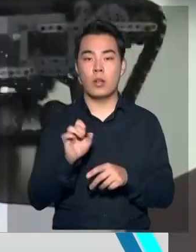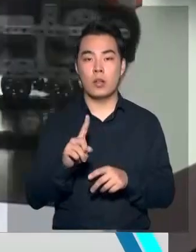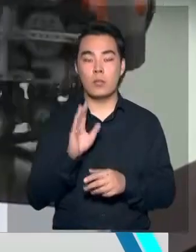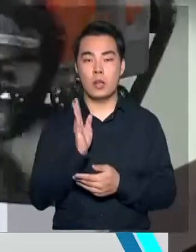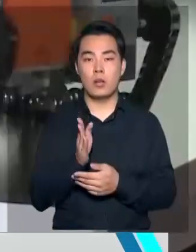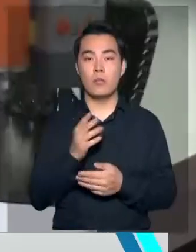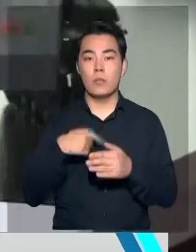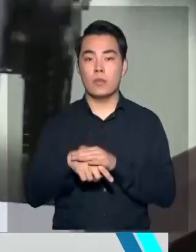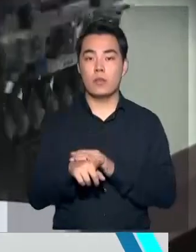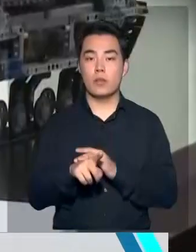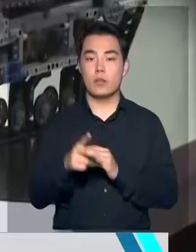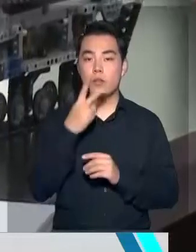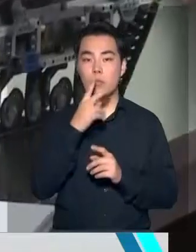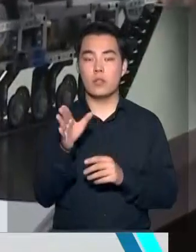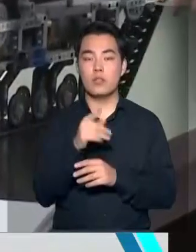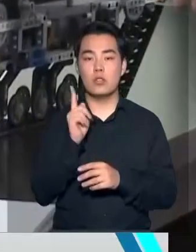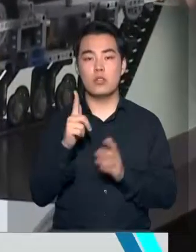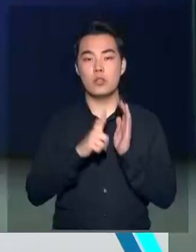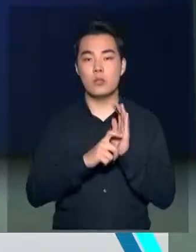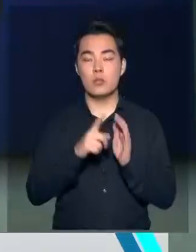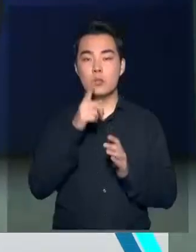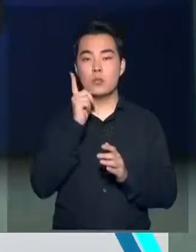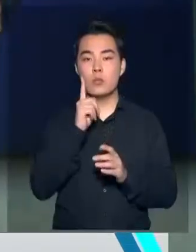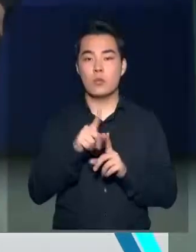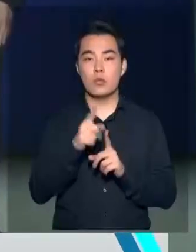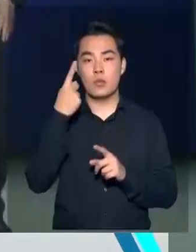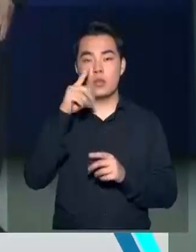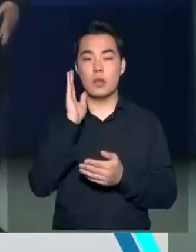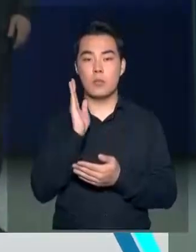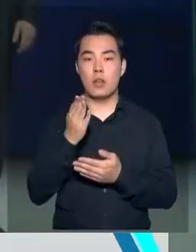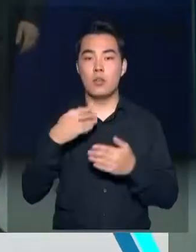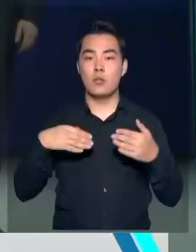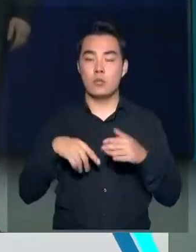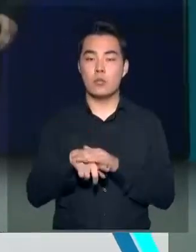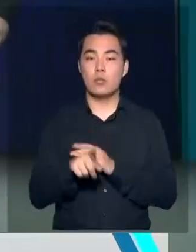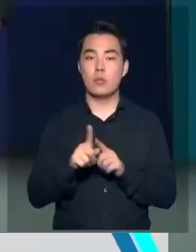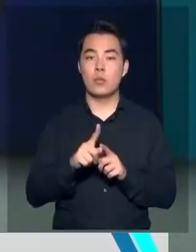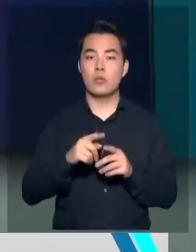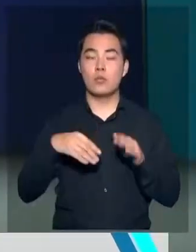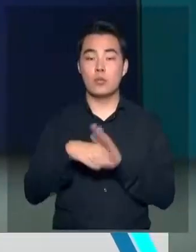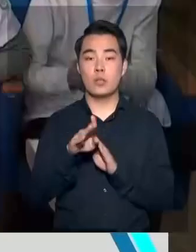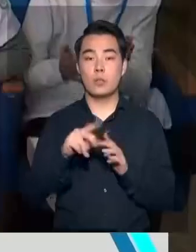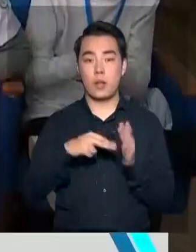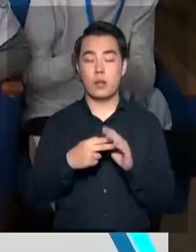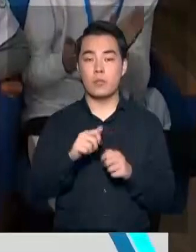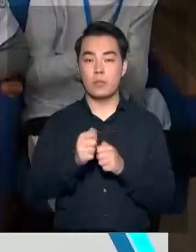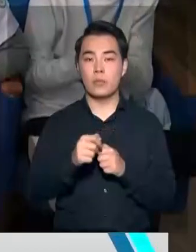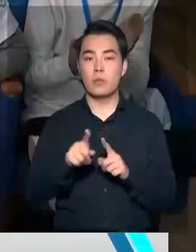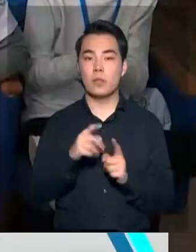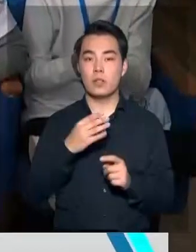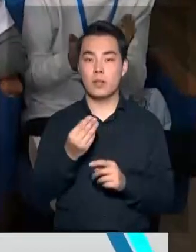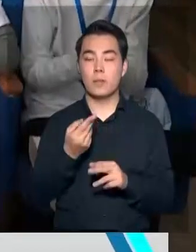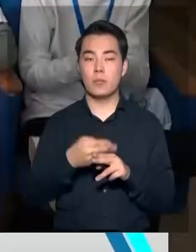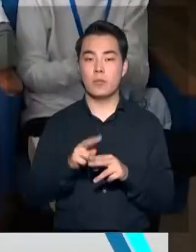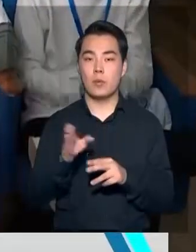году попробовали в нем свои силы почти 1700 юных изобретателей, а лучшие проекты поддержаны денежными призами. Стоит отметить и тенденцию к